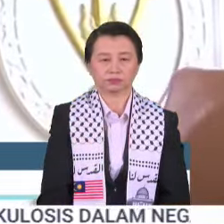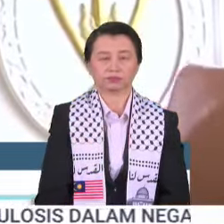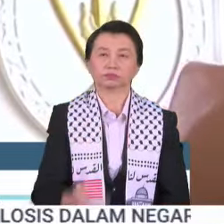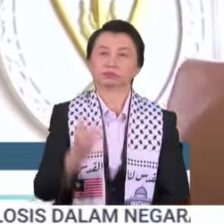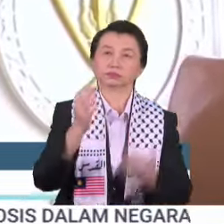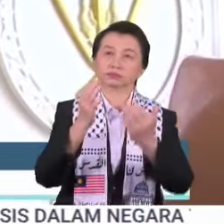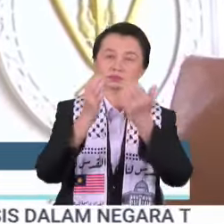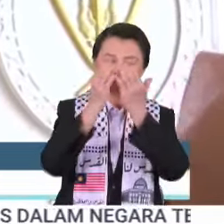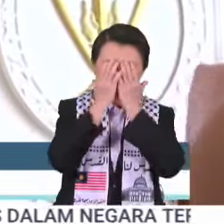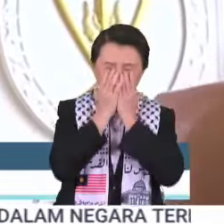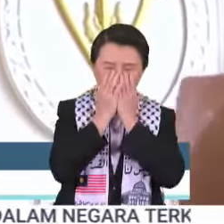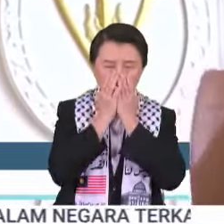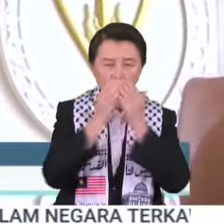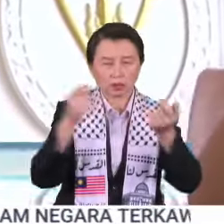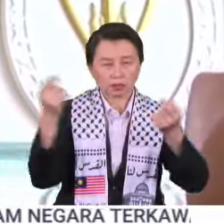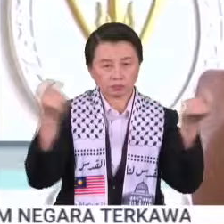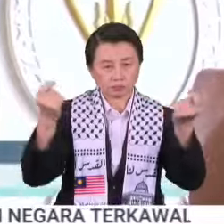Alhamdulillah istiadat ini dah selesai.